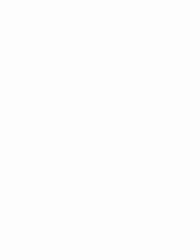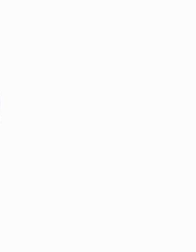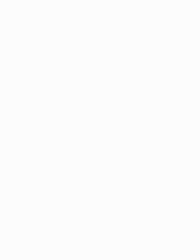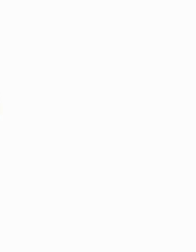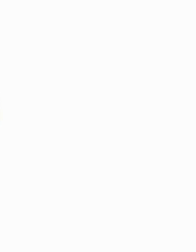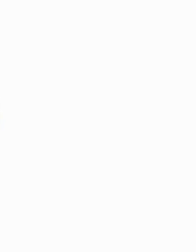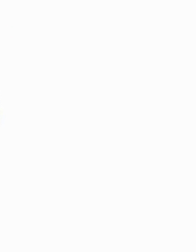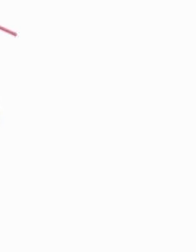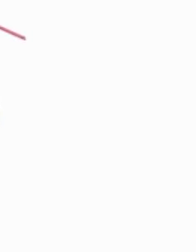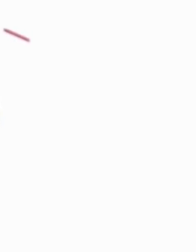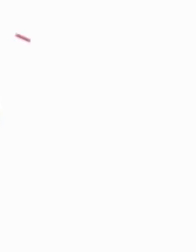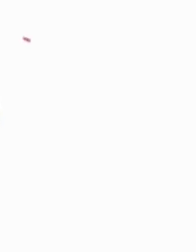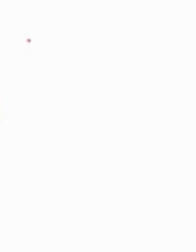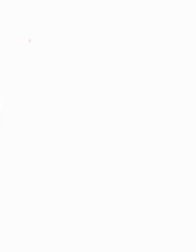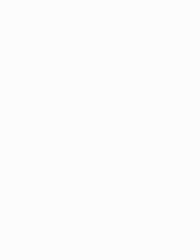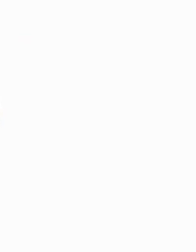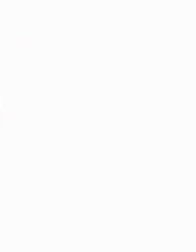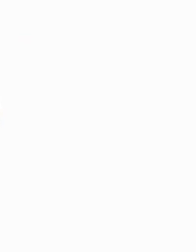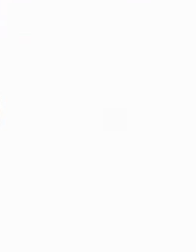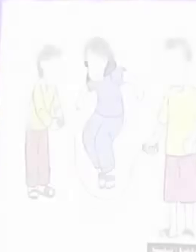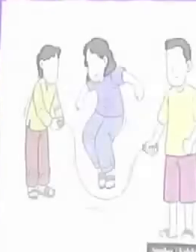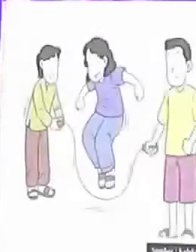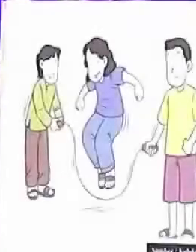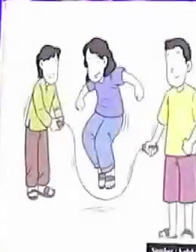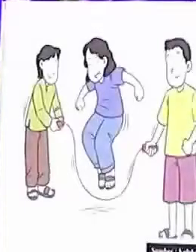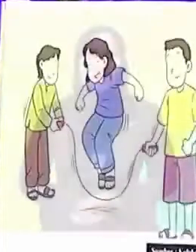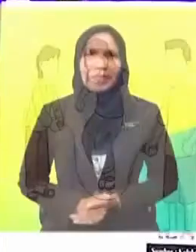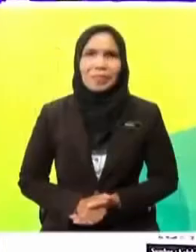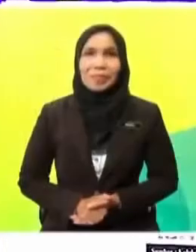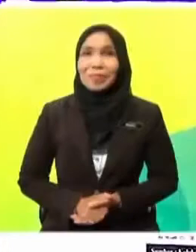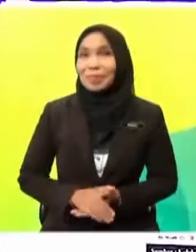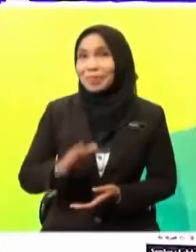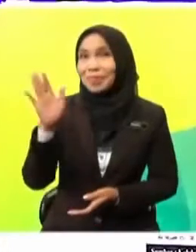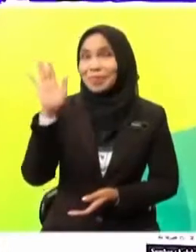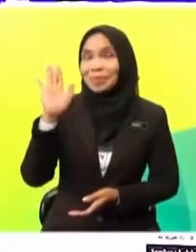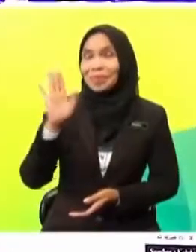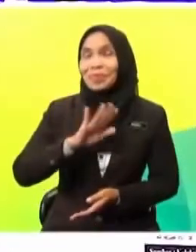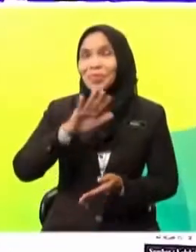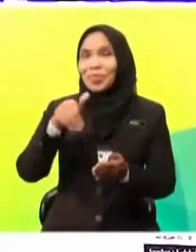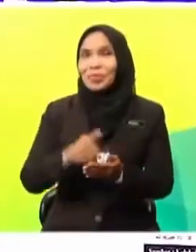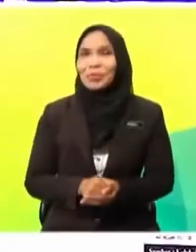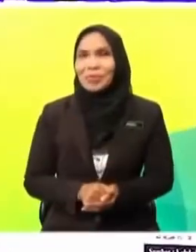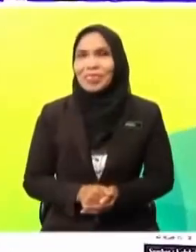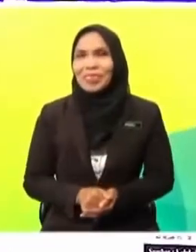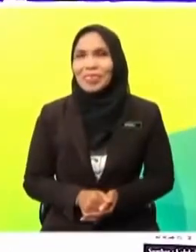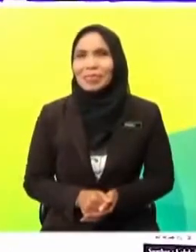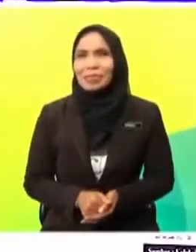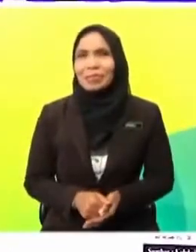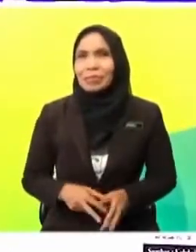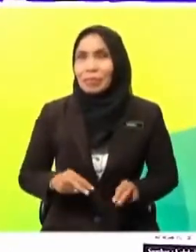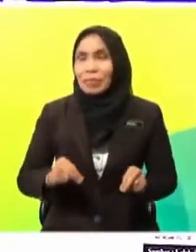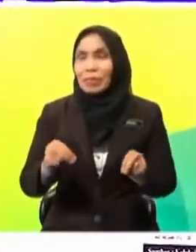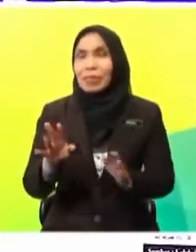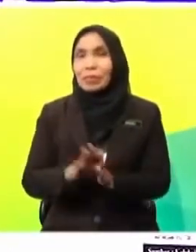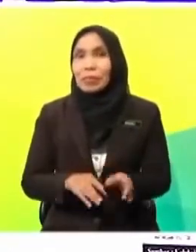Didik diri GPM yo yo hai hai semua Anda masih meledak tv cpm bagi mata